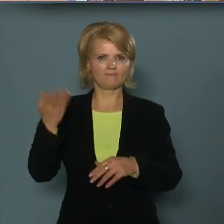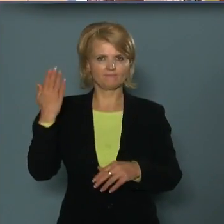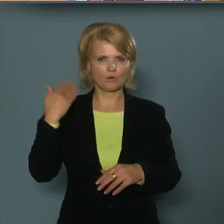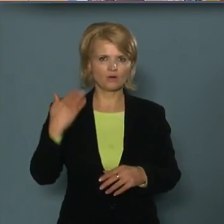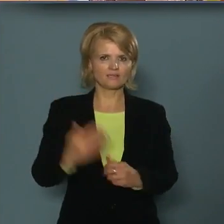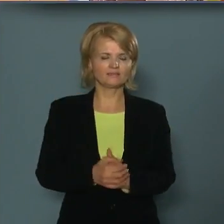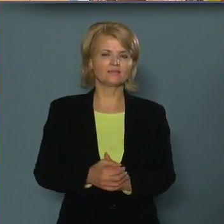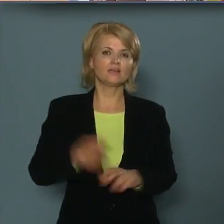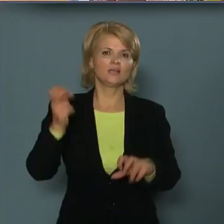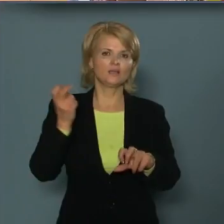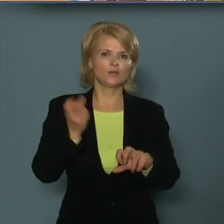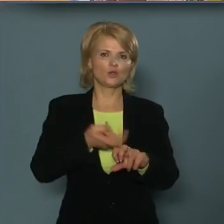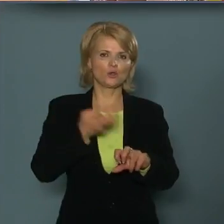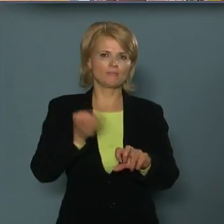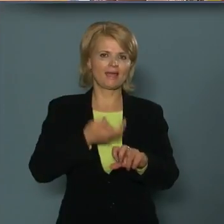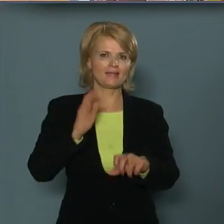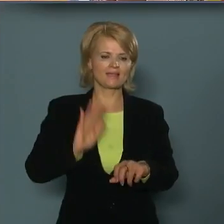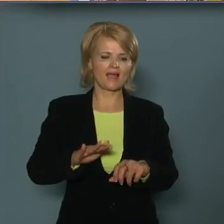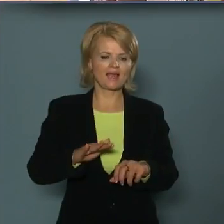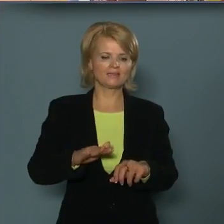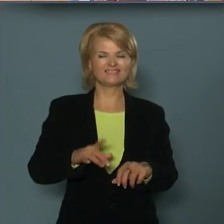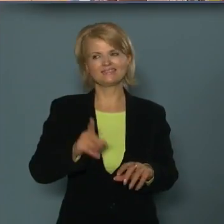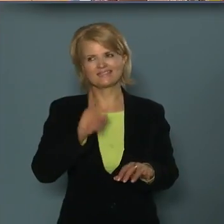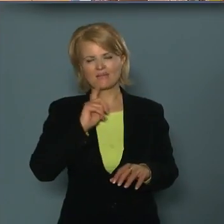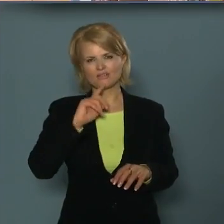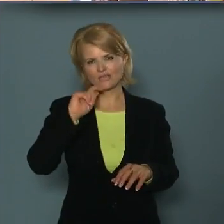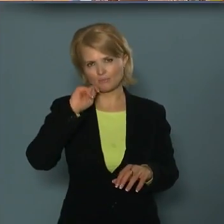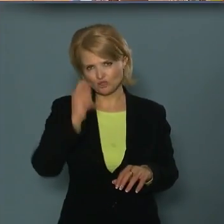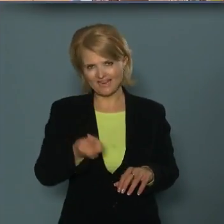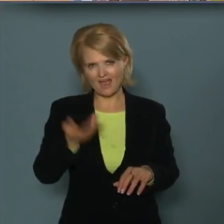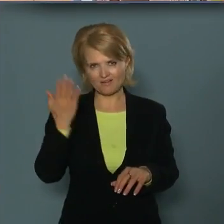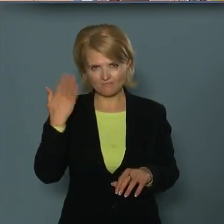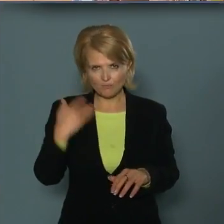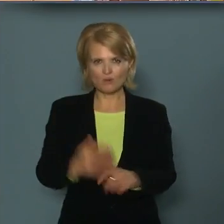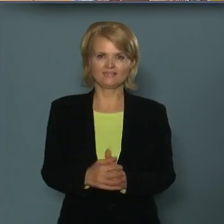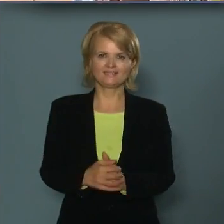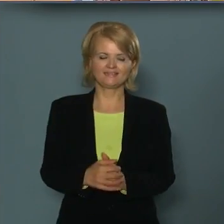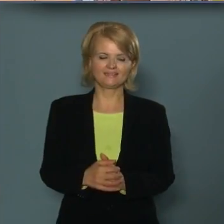Hát Kőbányán kevesebb sikerünk volt.